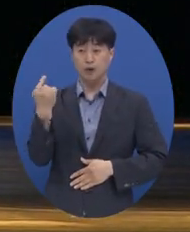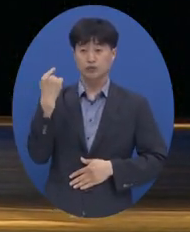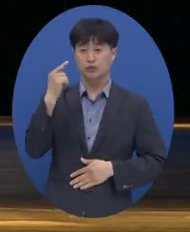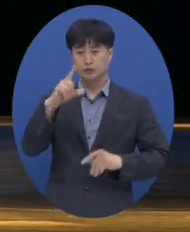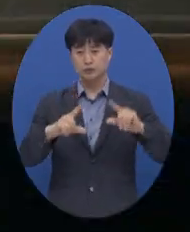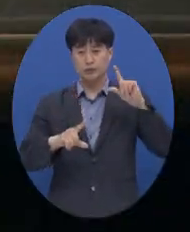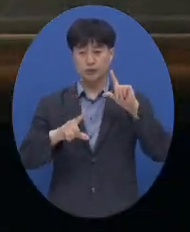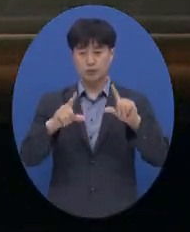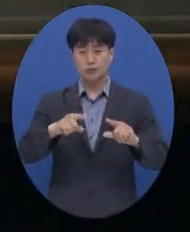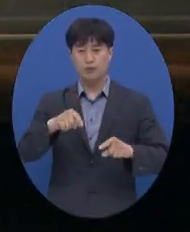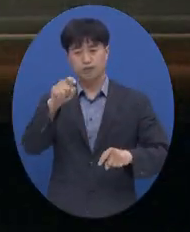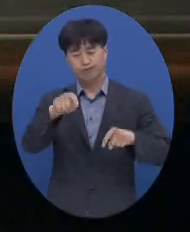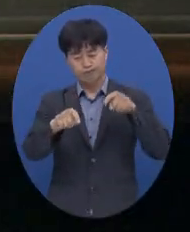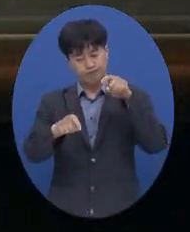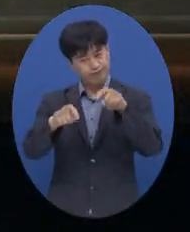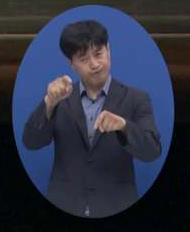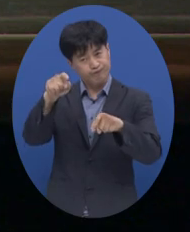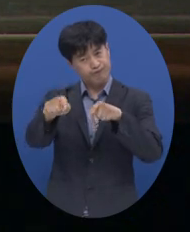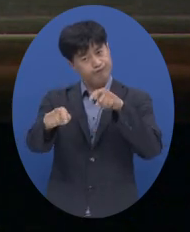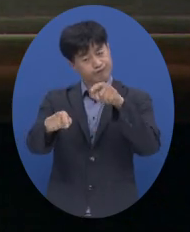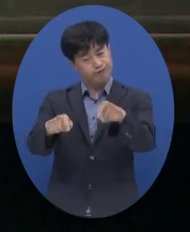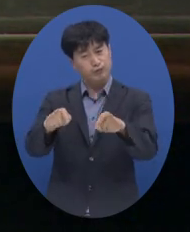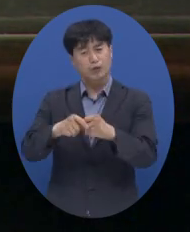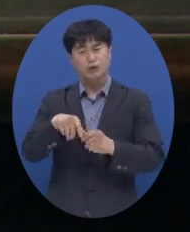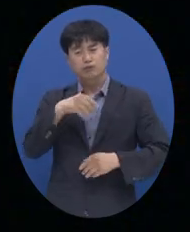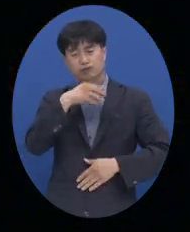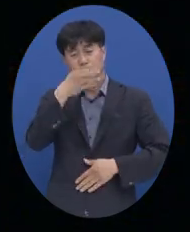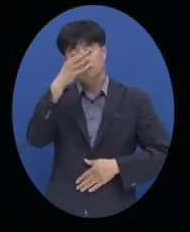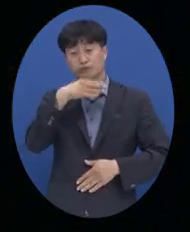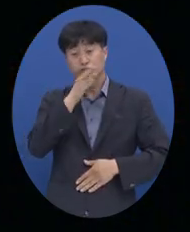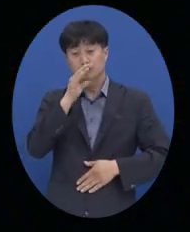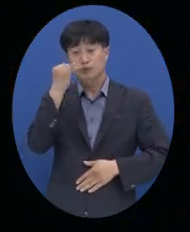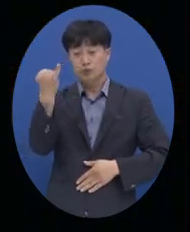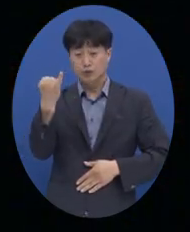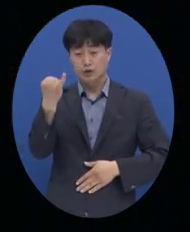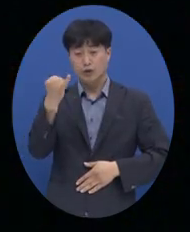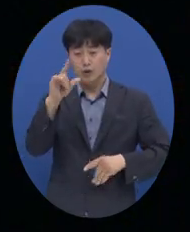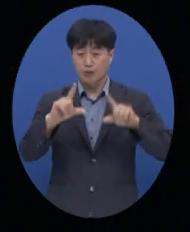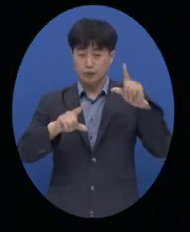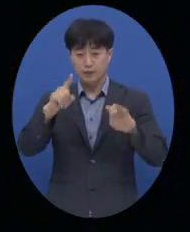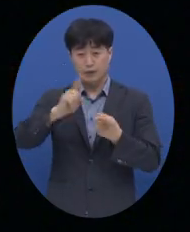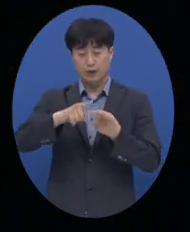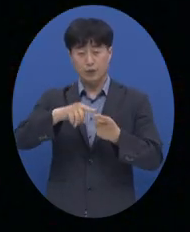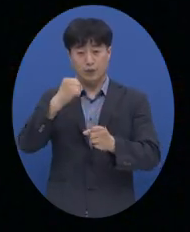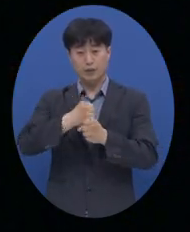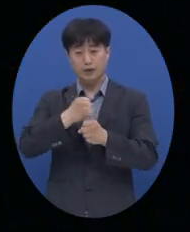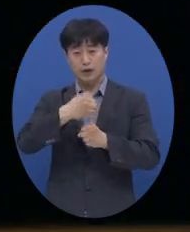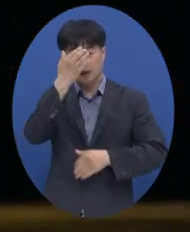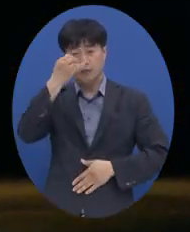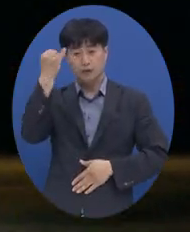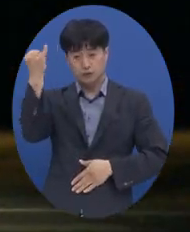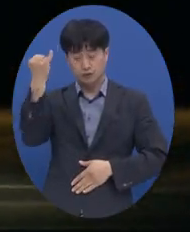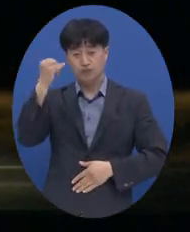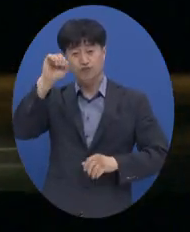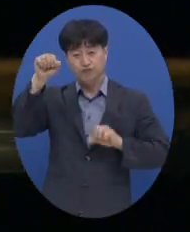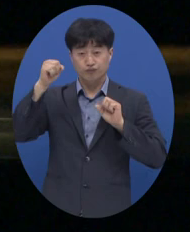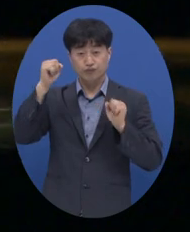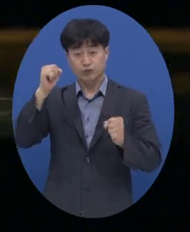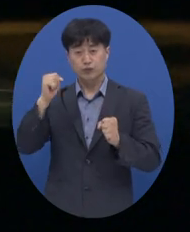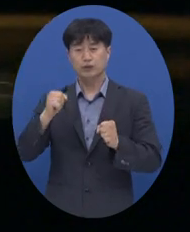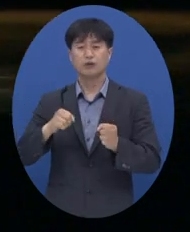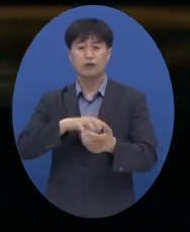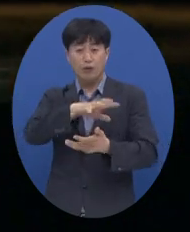어머니의 뒷모습, 걸음걸이. 늙은 여인의 행동을 따서 만든 할미춤이 현대무용의 춤사위와